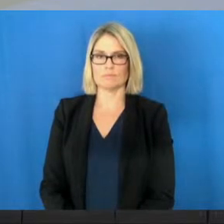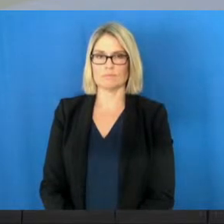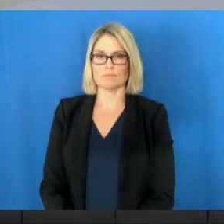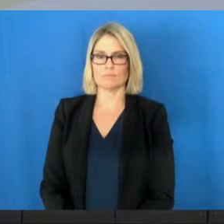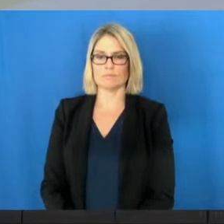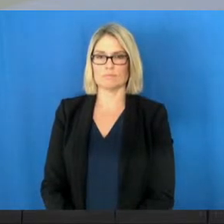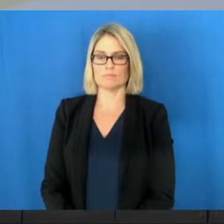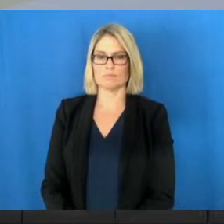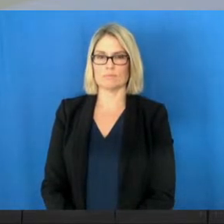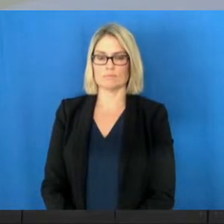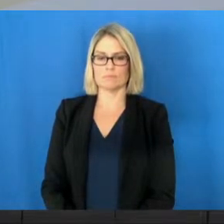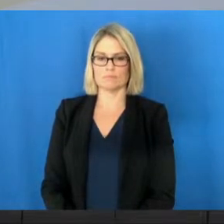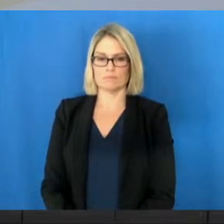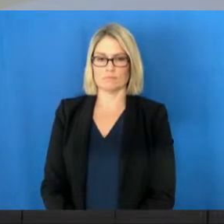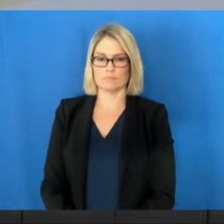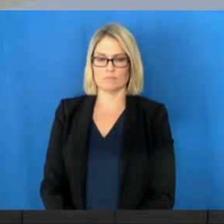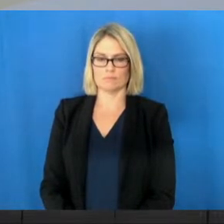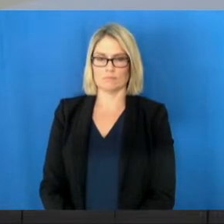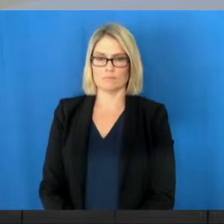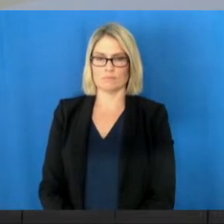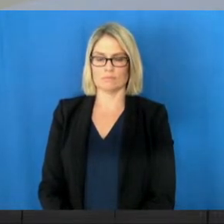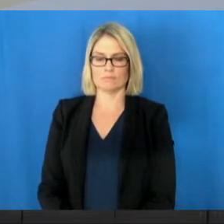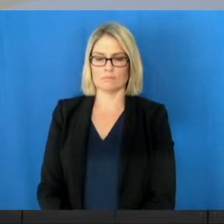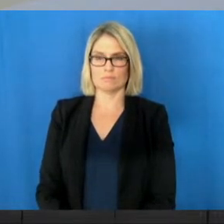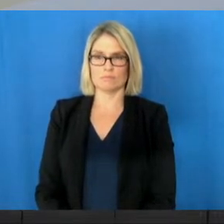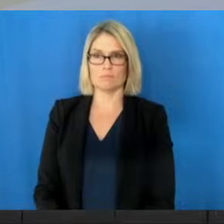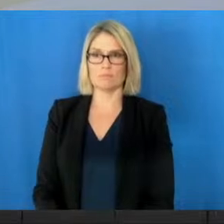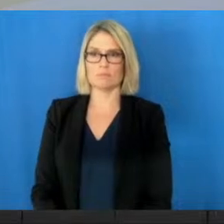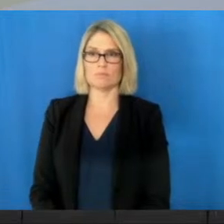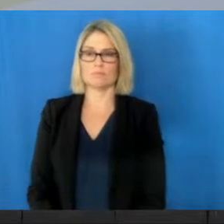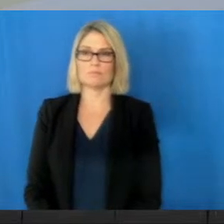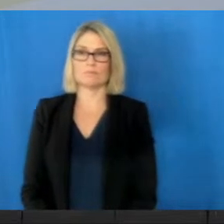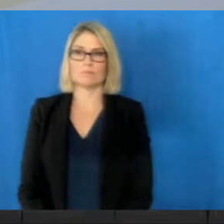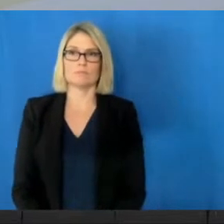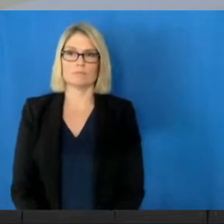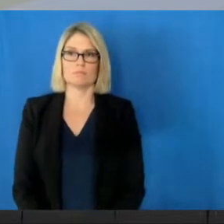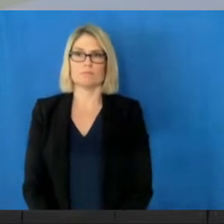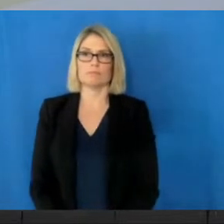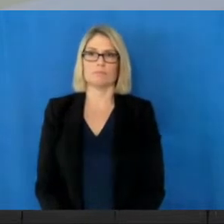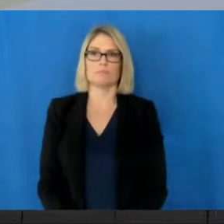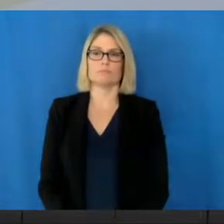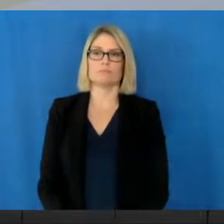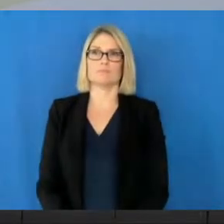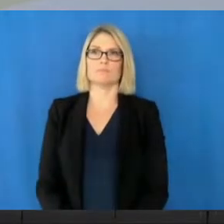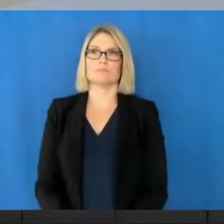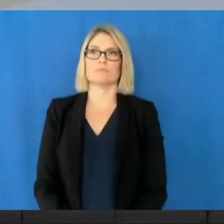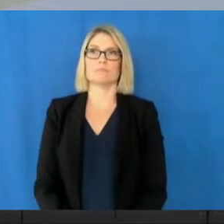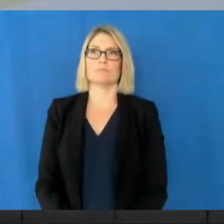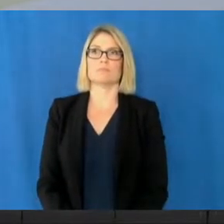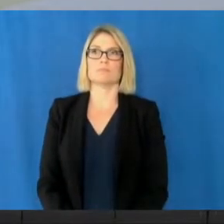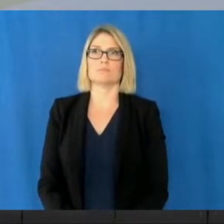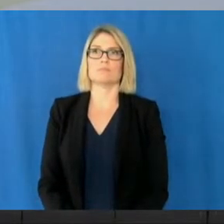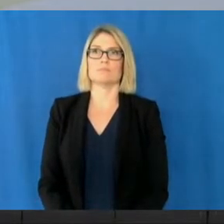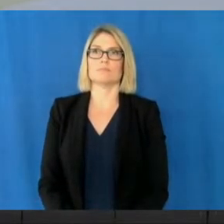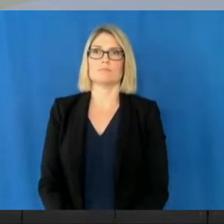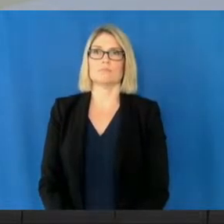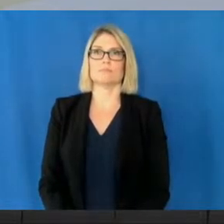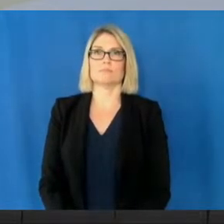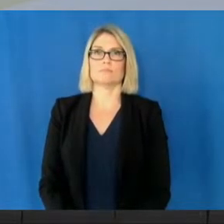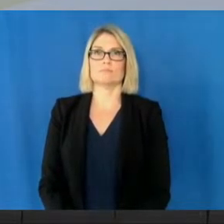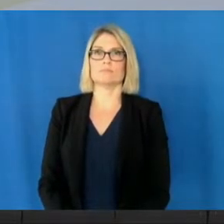Les tests sont un pilier clé de notre stratégie pour limiter la transmission du COVID-19 à l'île du